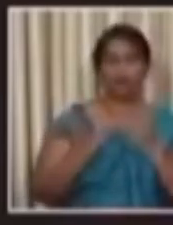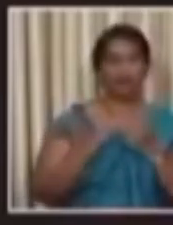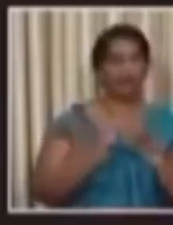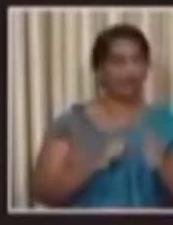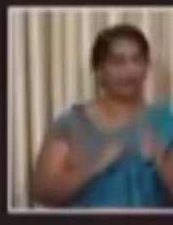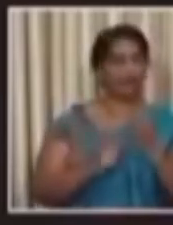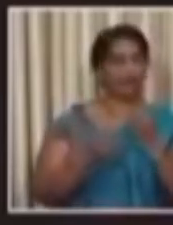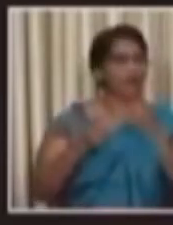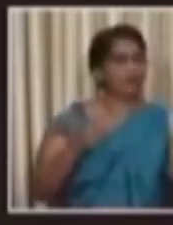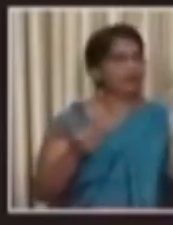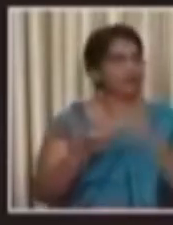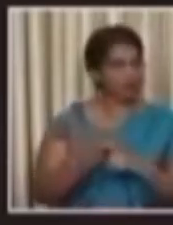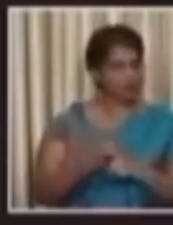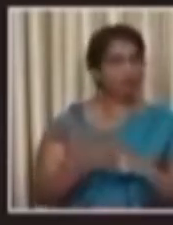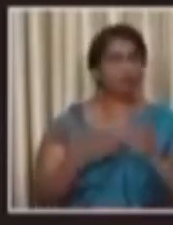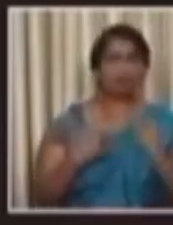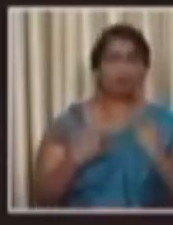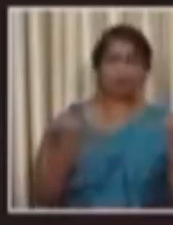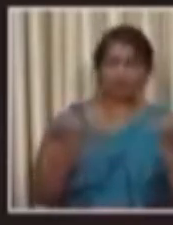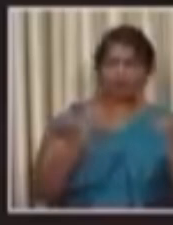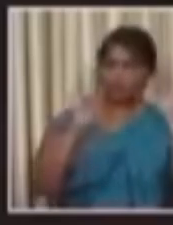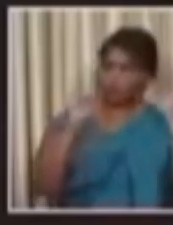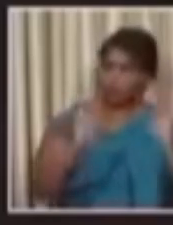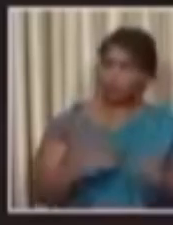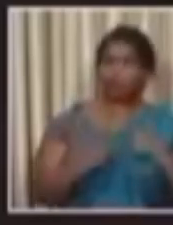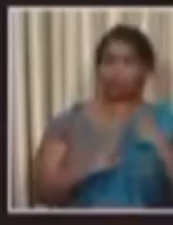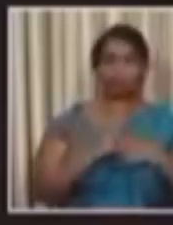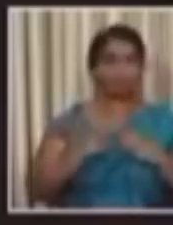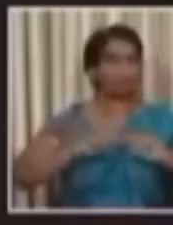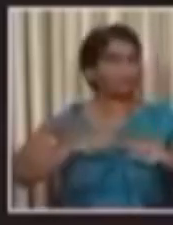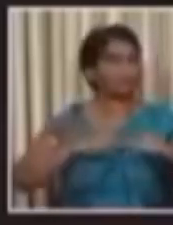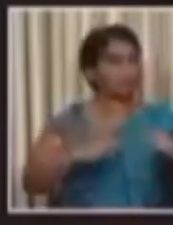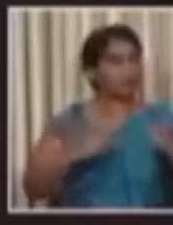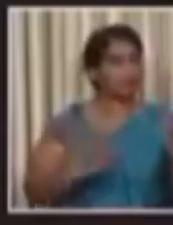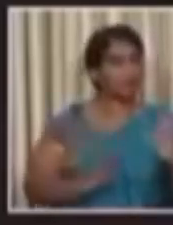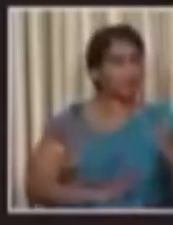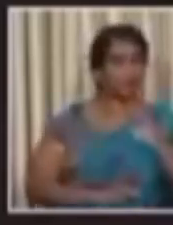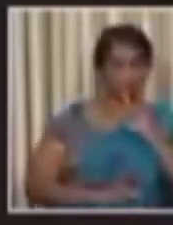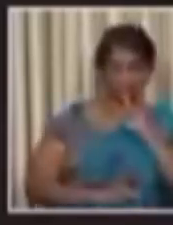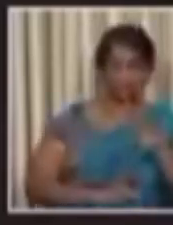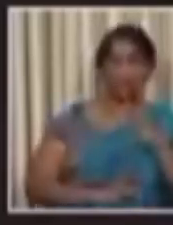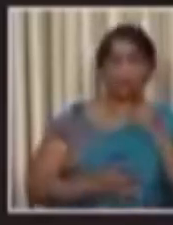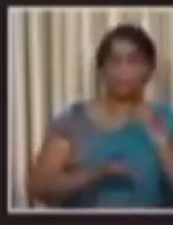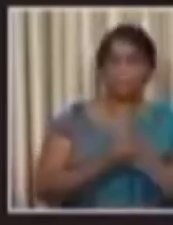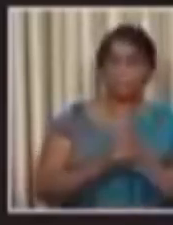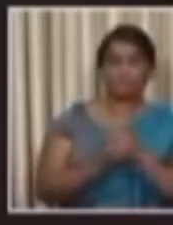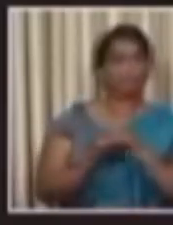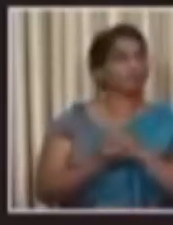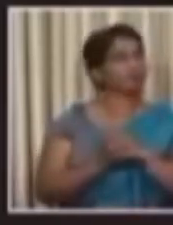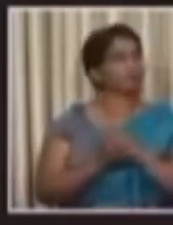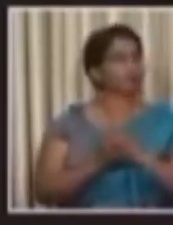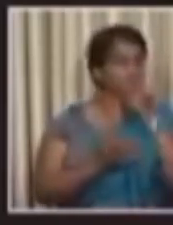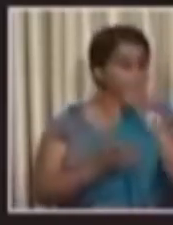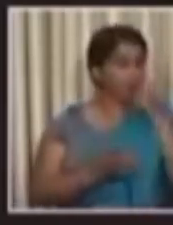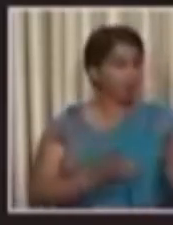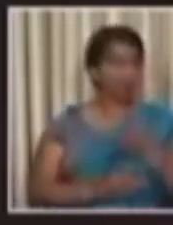භාණ්ඩාගාරේ හිස් වෙච්ච තැන අපිට දූෂිතභාවයෙන් තොරව රට පවත්වාගෙන යන්න කියන්නේ සමහරු මහ බැංකුව සුද්ධ කරපු